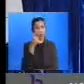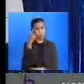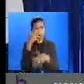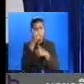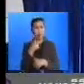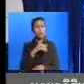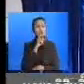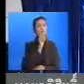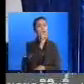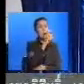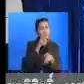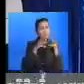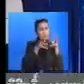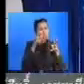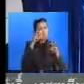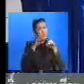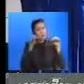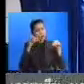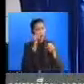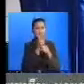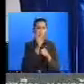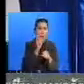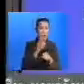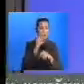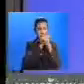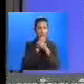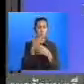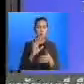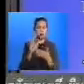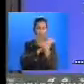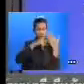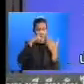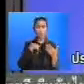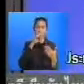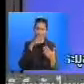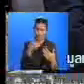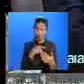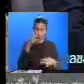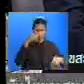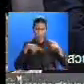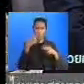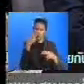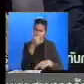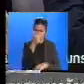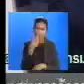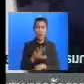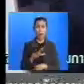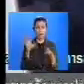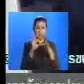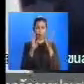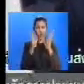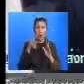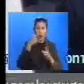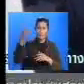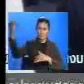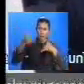มาตรการคัดกรองผู้ป่วยของไทยซึ่งไทยย้ำว่ามีการตรวจสอบอย่างถี่ถ้วนและละเอียดเป็นพิเศษกับผู้ที่เดินทางมาจากประเทศที่มีการ